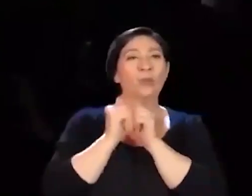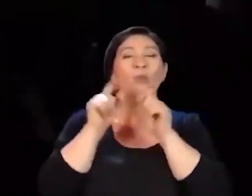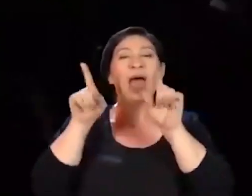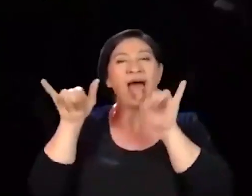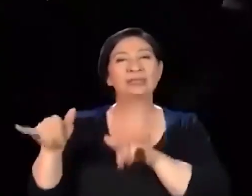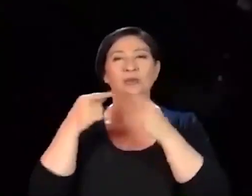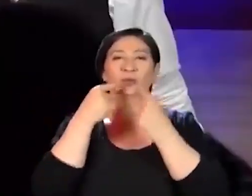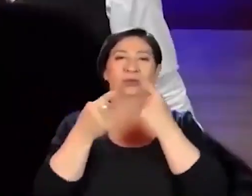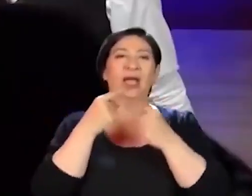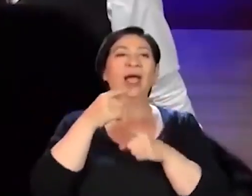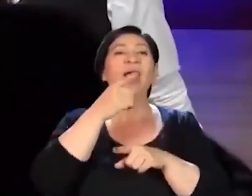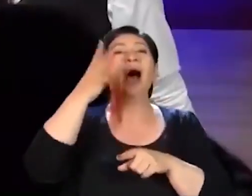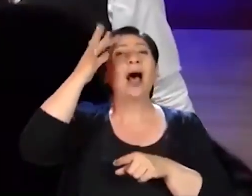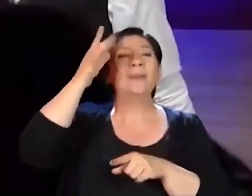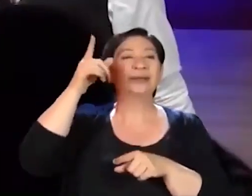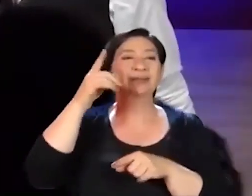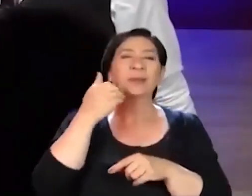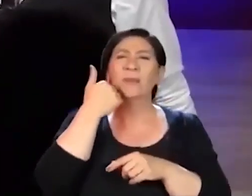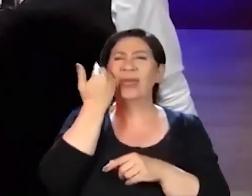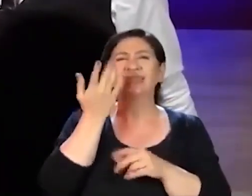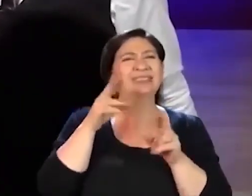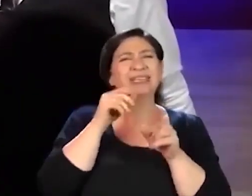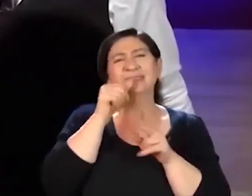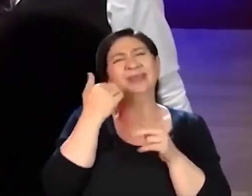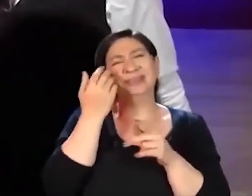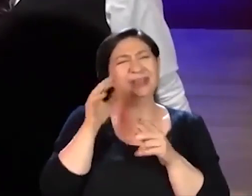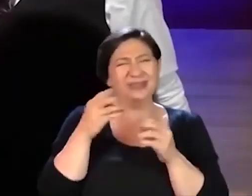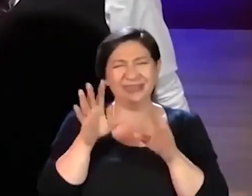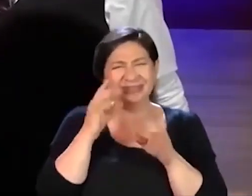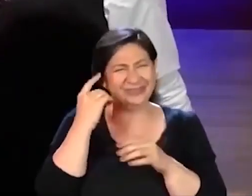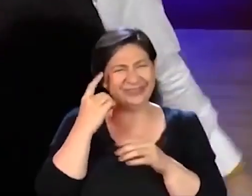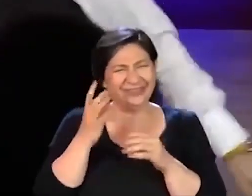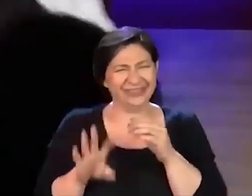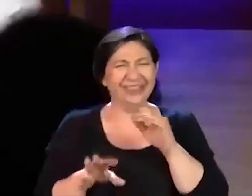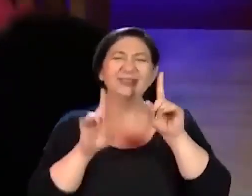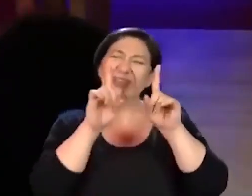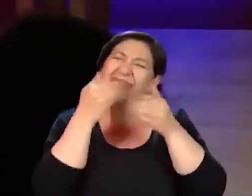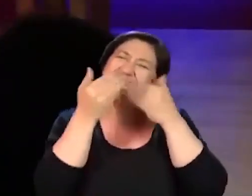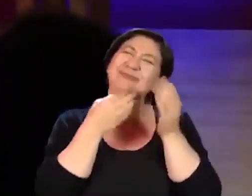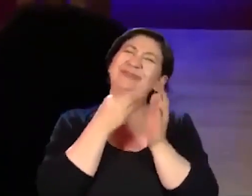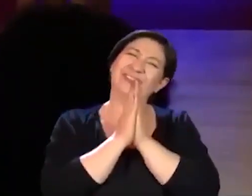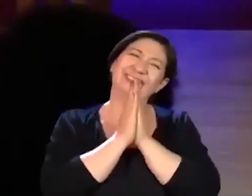bunları söyledik. Çünkü elin Amerikalısını. Beyazı hiç beyaz bulmuyorum. Dur anlatayım.